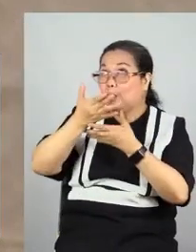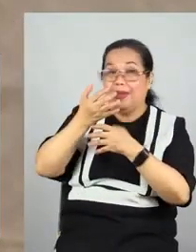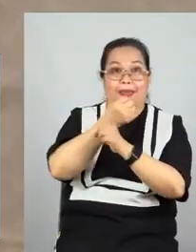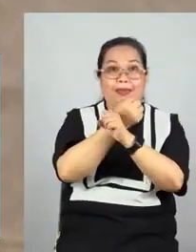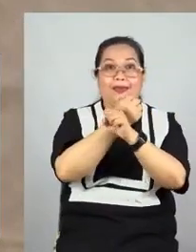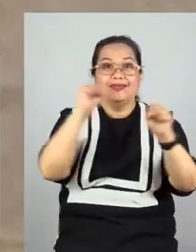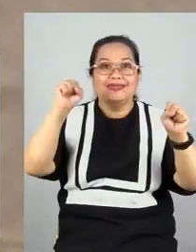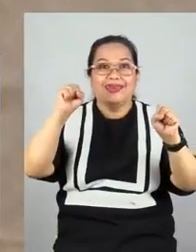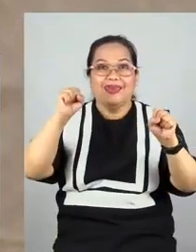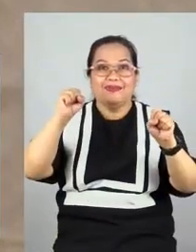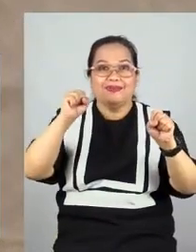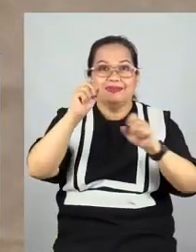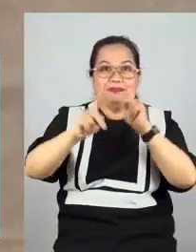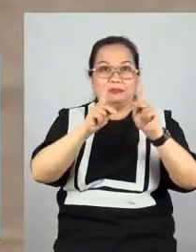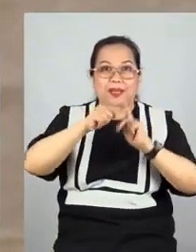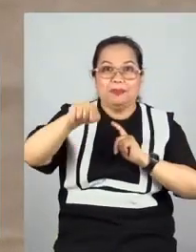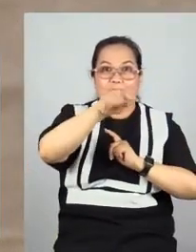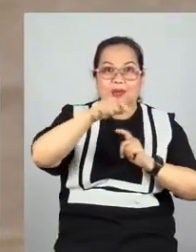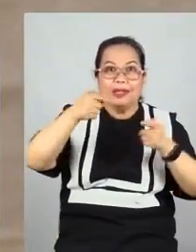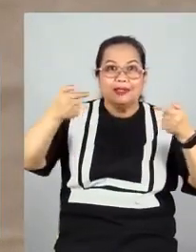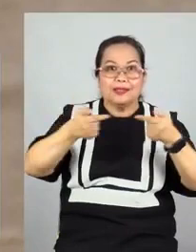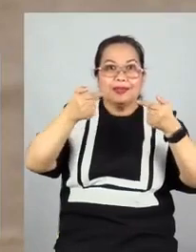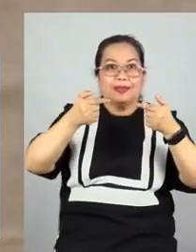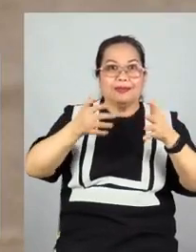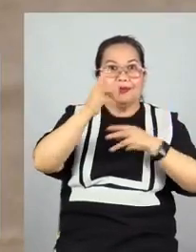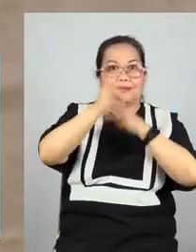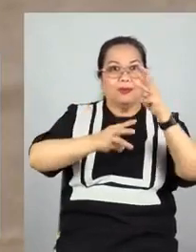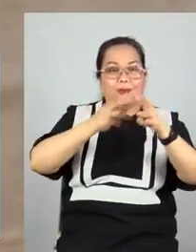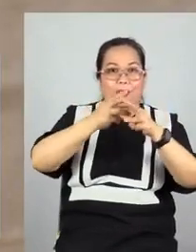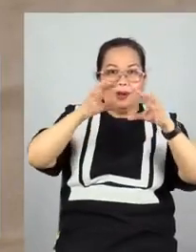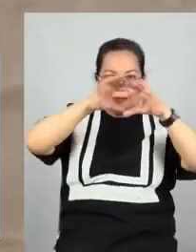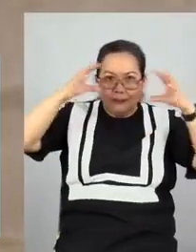iligtas ang makasalanang sanlibutan.